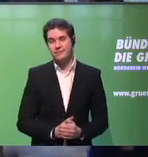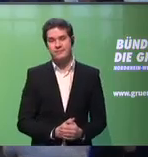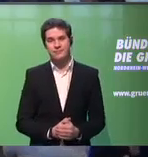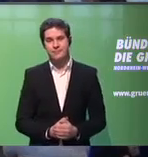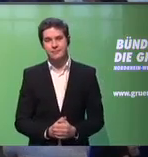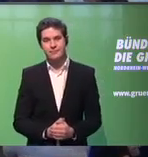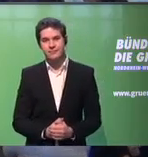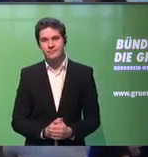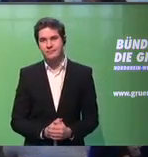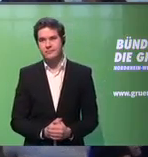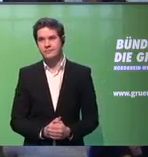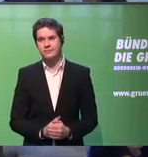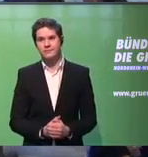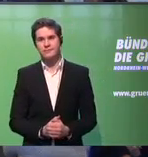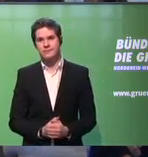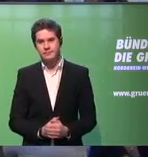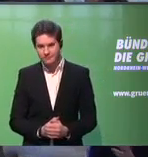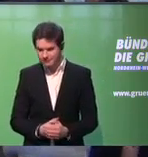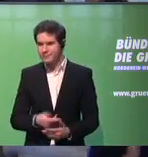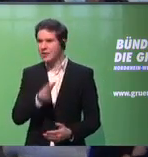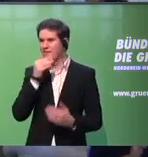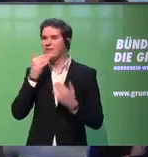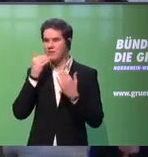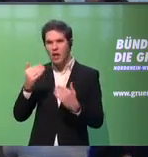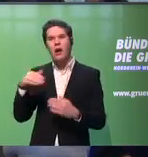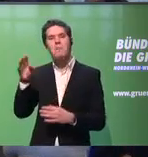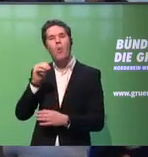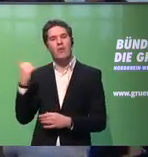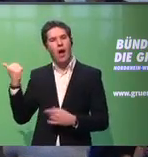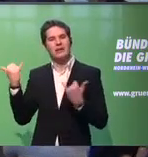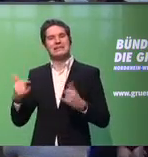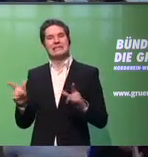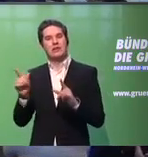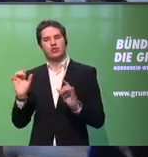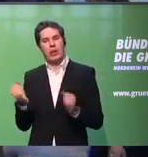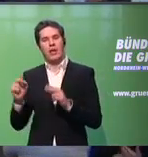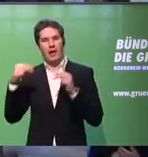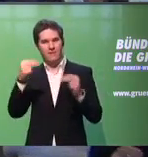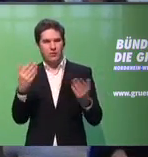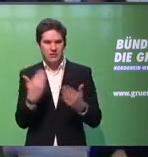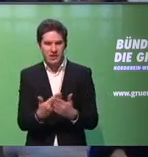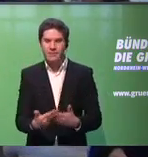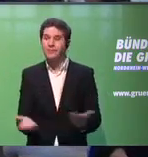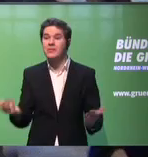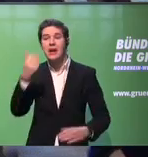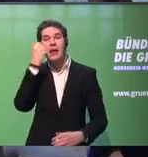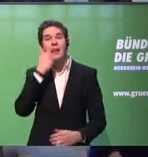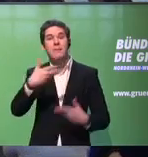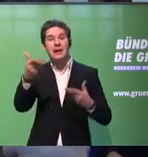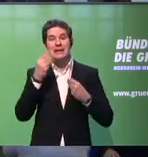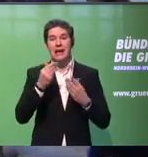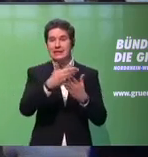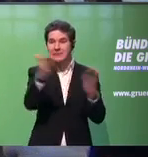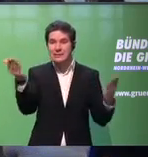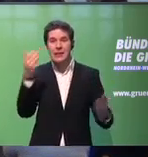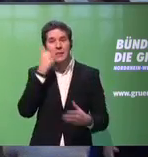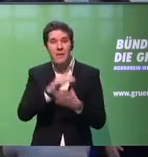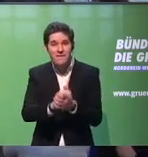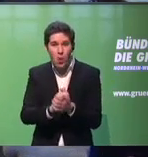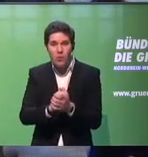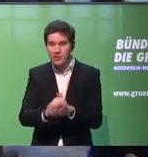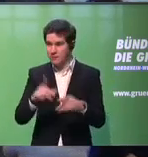Danke, Monika, dass du da noch drauf eingegangen bist. Liebe Gäste, liebe Freundinnen und Freunde, wir sind am Ende